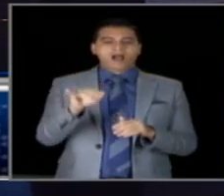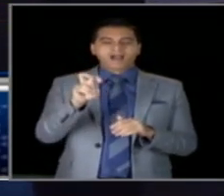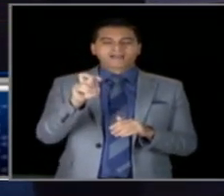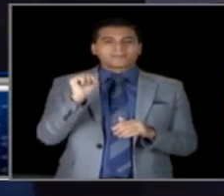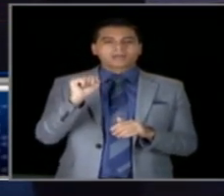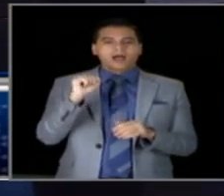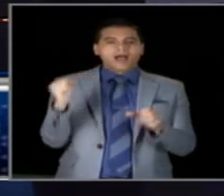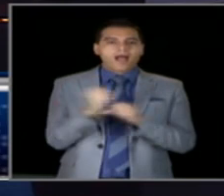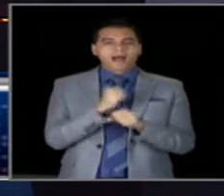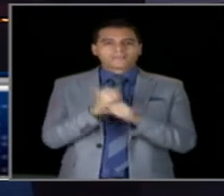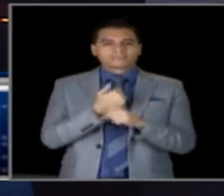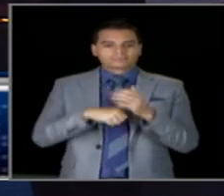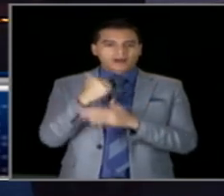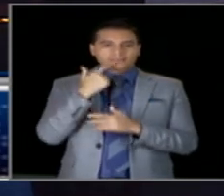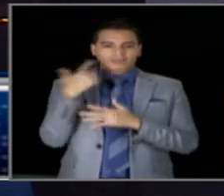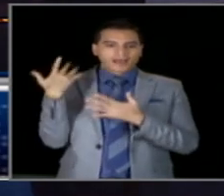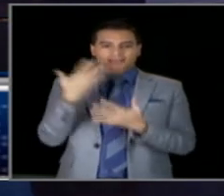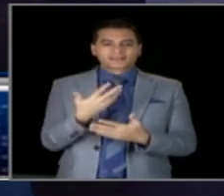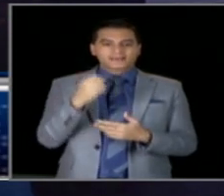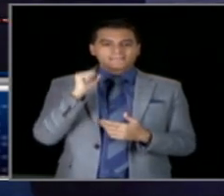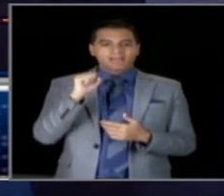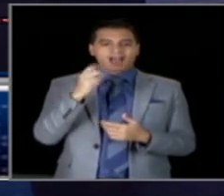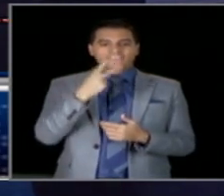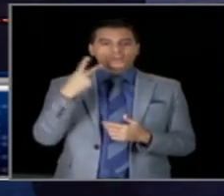بالمونديال حتى عام 2022؟